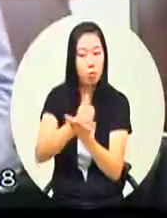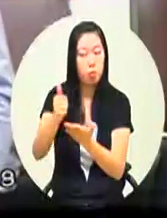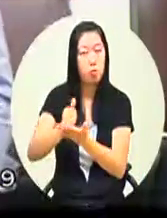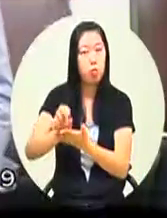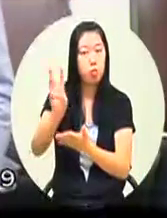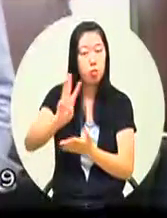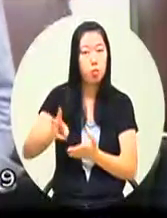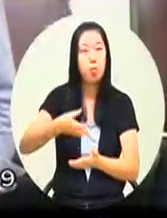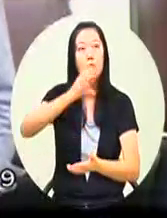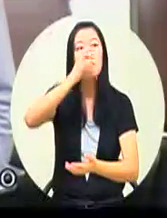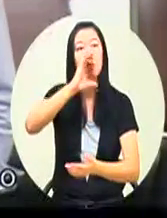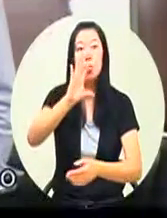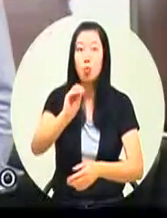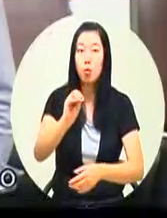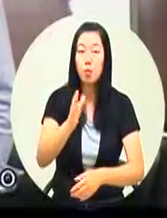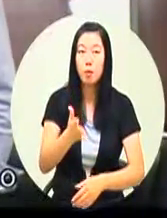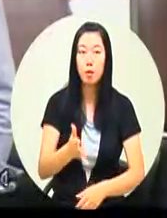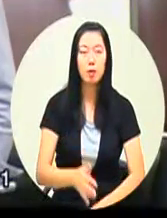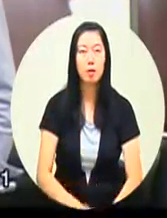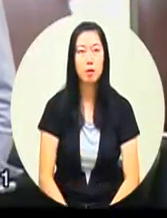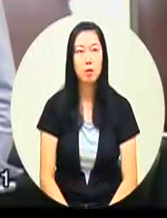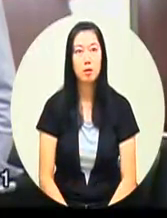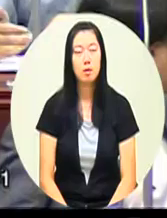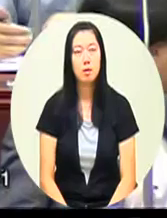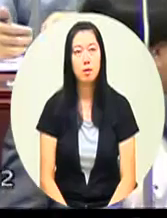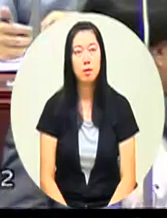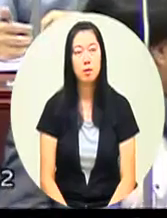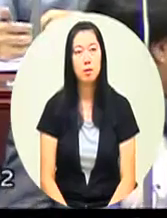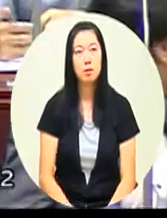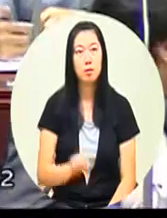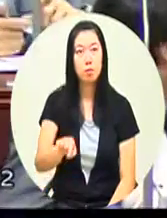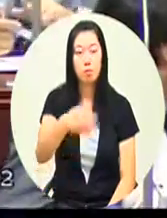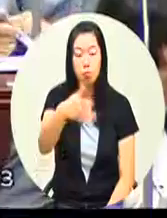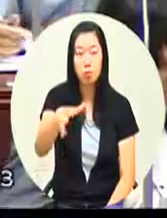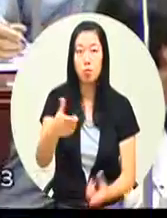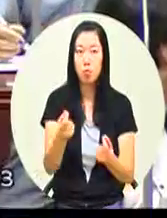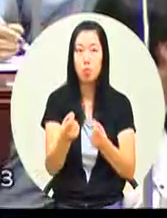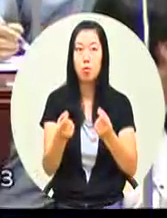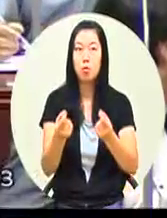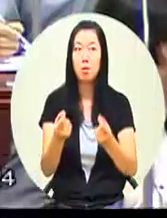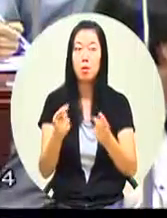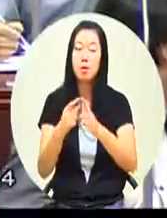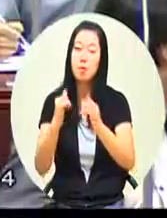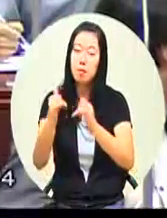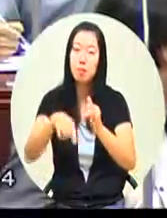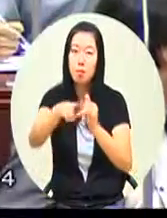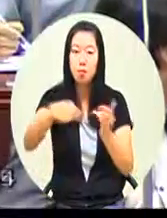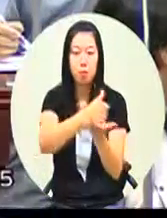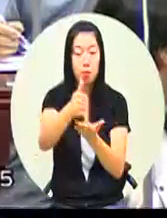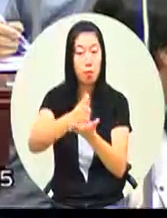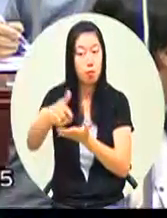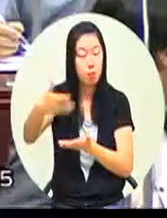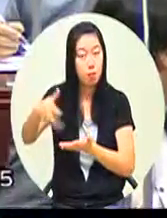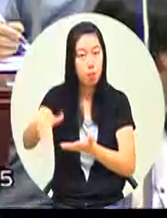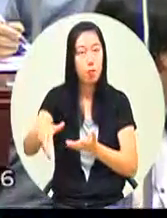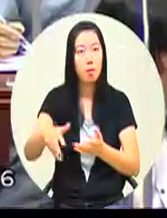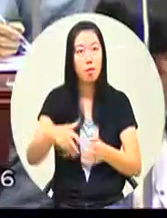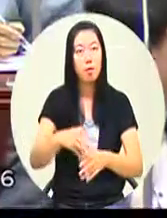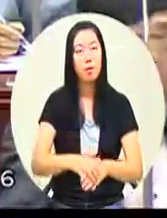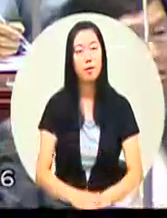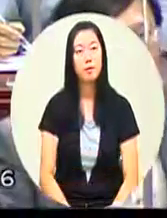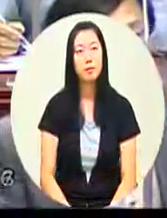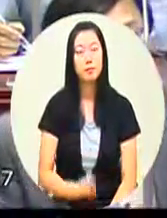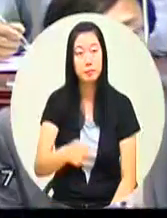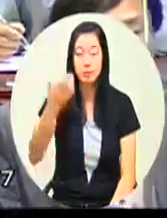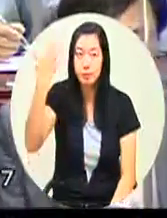是民生用水。 目前这个水还是在民生用水， 那整体上来讲，因为我们之前事